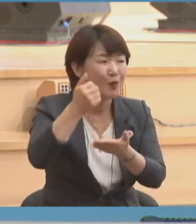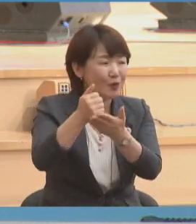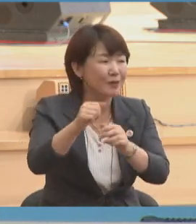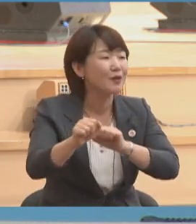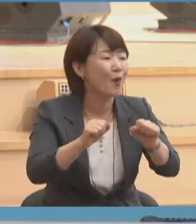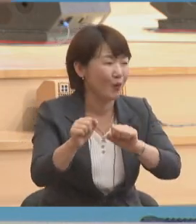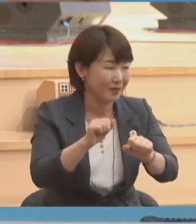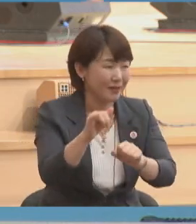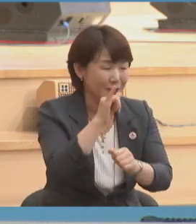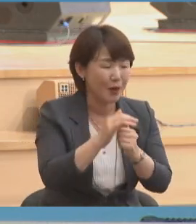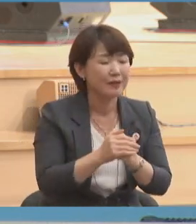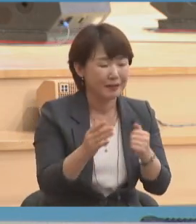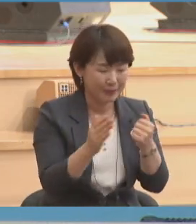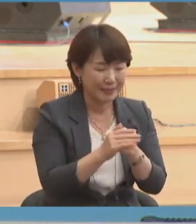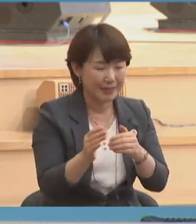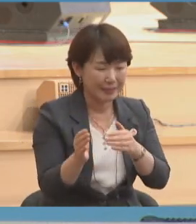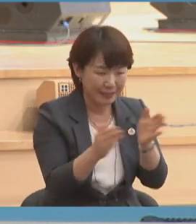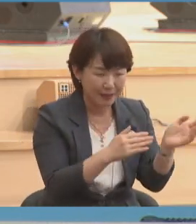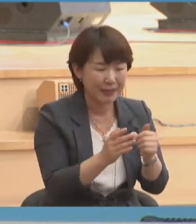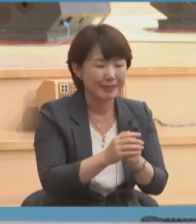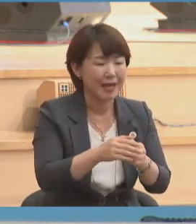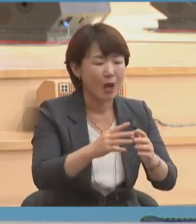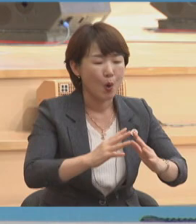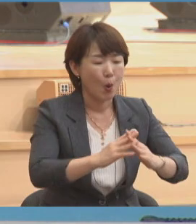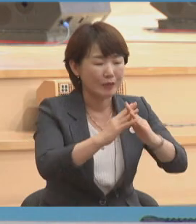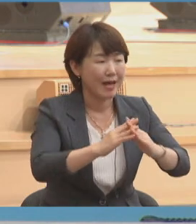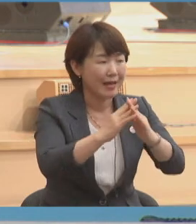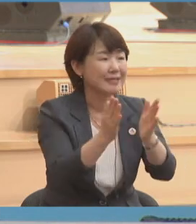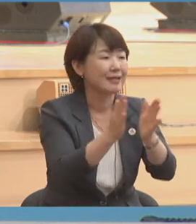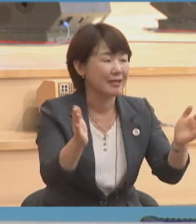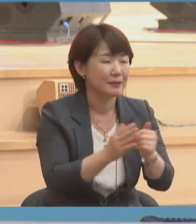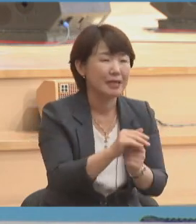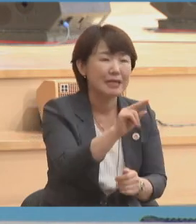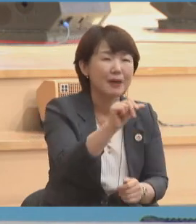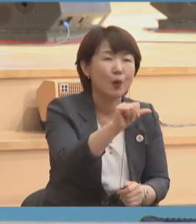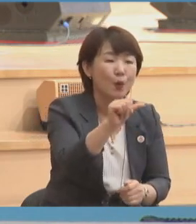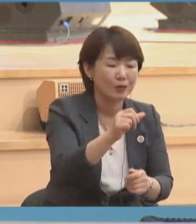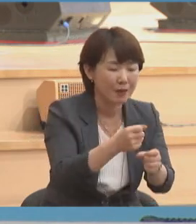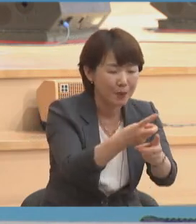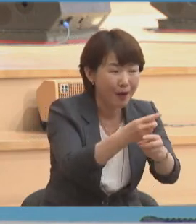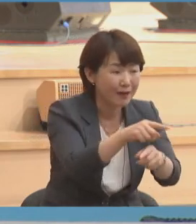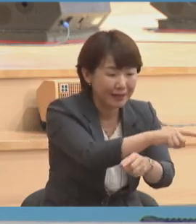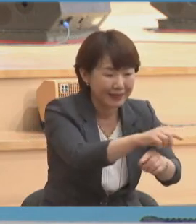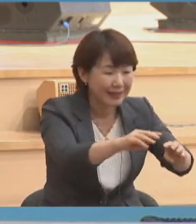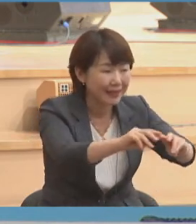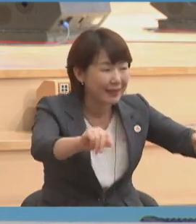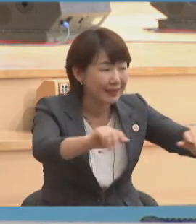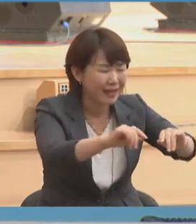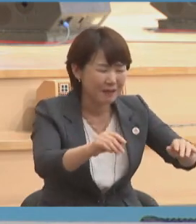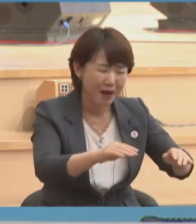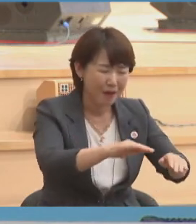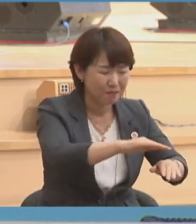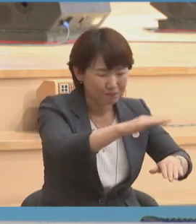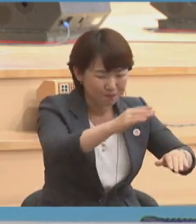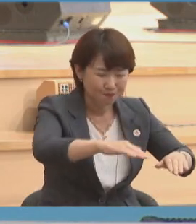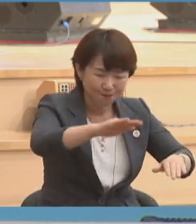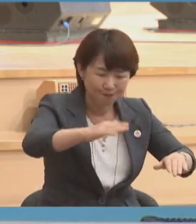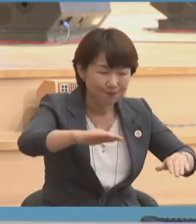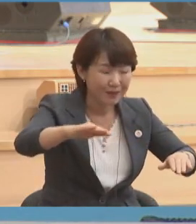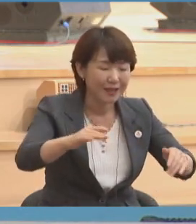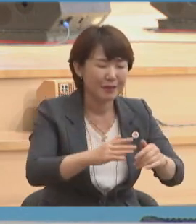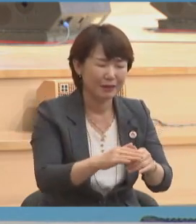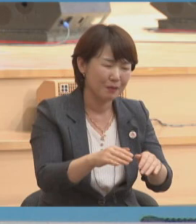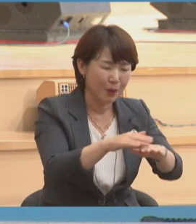공사가 시작됐습니다. 토목공사를 하는데 아까 얘기했잖아요, 2만 5천 평 대지를 이제 돼지가 울퉁불퉁하고 고르지 않으니까